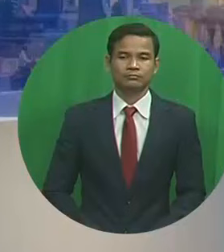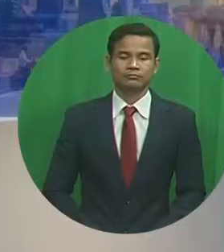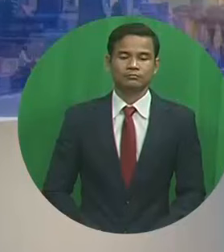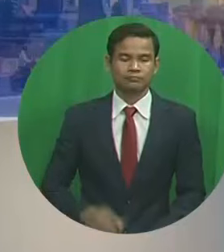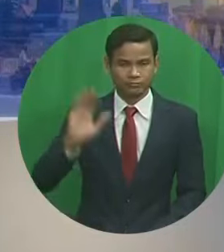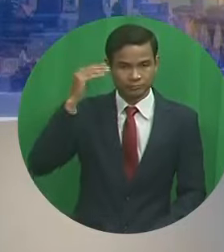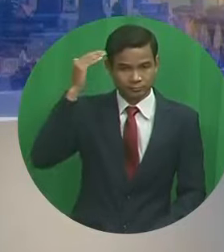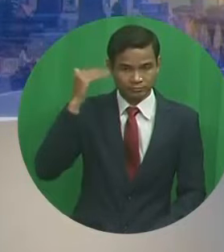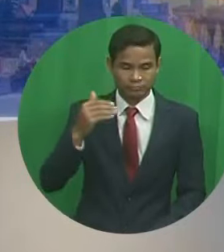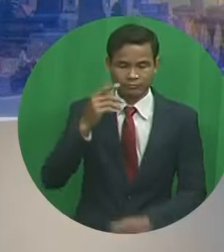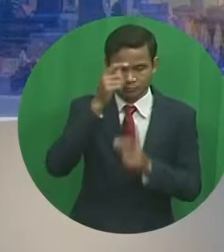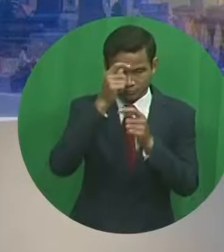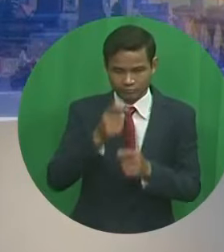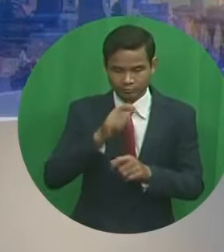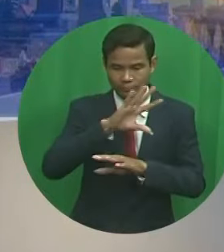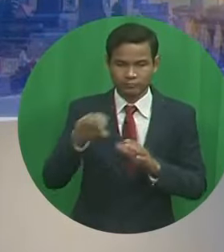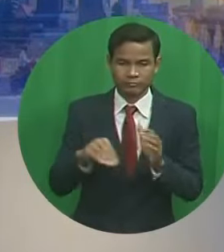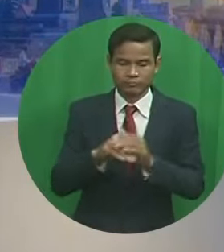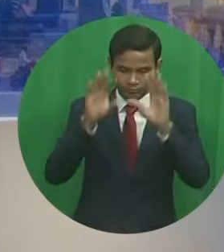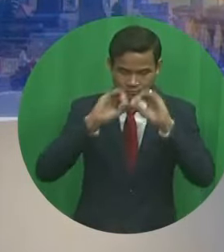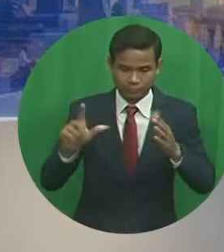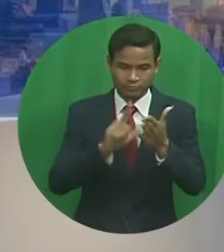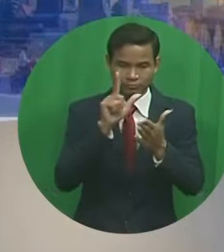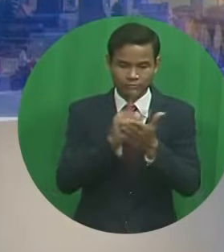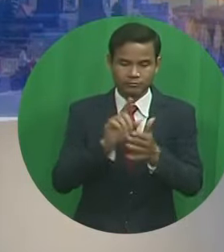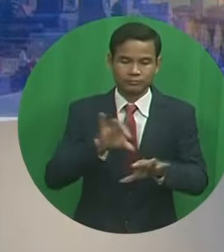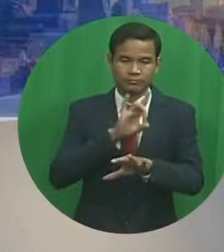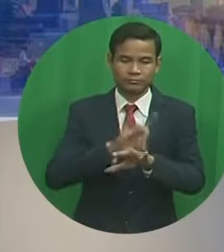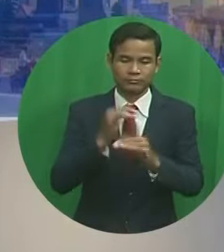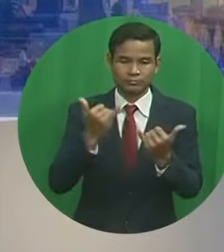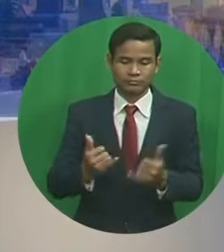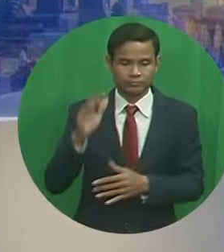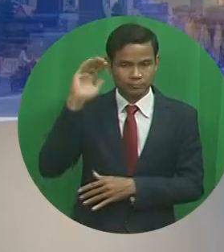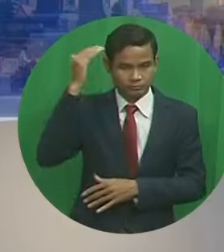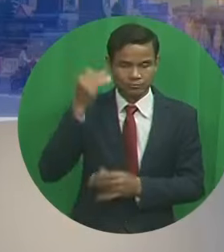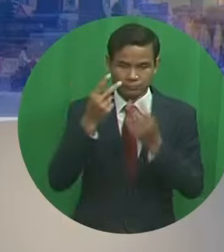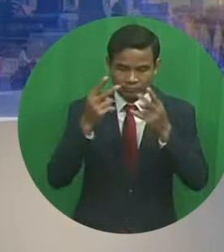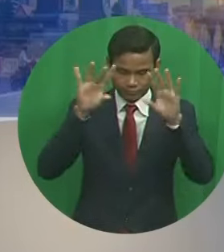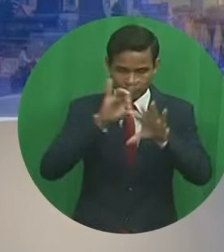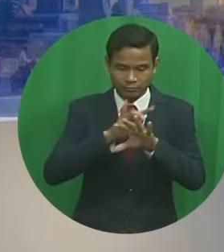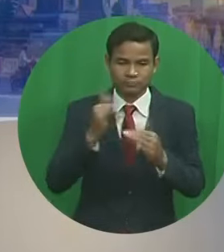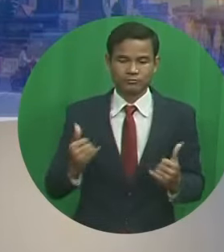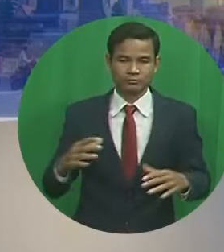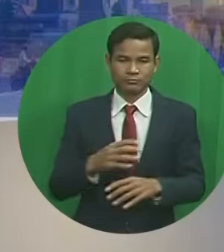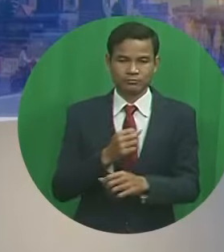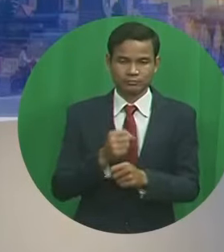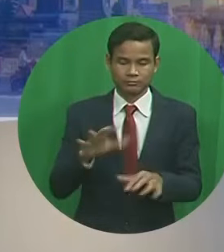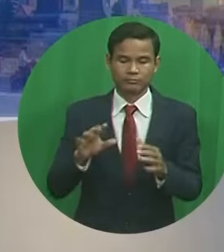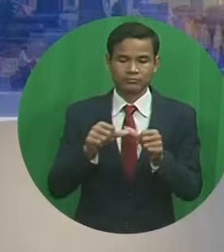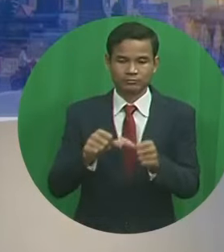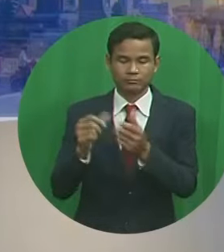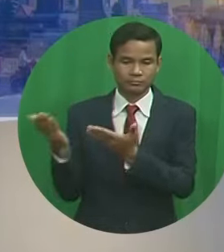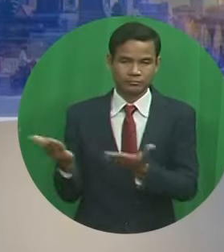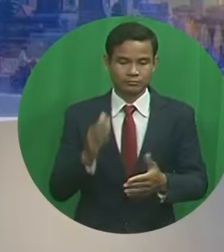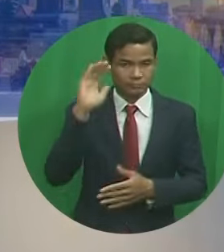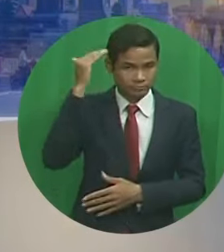លោកលោកស្រីប្រិមត្តទរទស្សនិកជនជាតិគ្រប់ព័ត៌មានជារបស់ទរទស្សន៍ជាតិកម្ពុជាដែលលោកអ្នកទៅបានតាមដានទស្សនានៅពេលនេះចាប់តែប៉ុណ្ណេះជាបន្តសូមគ្រ